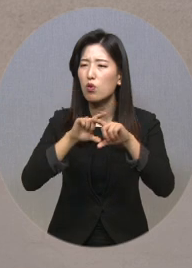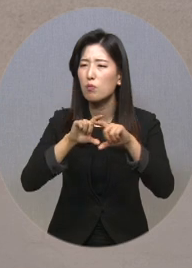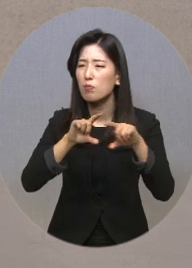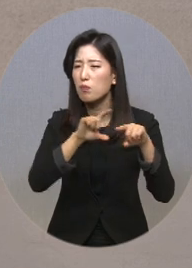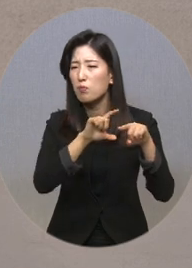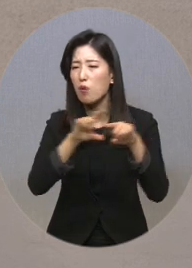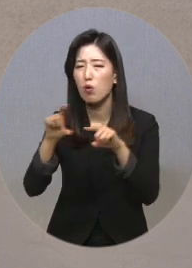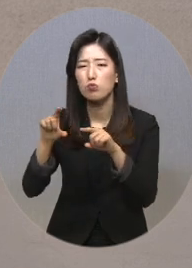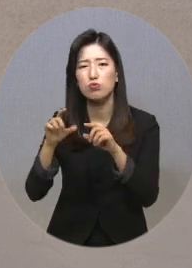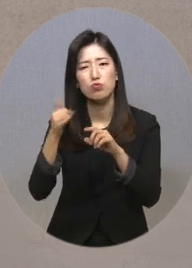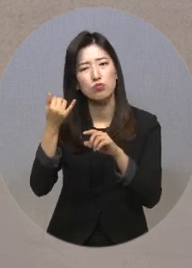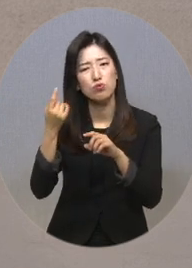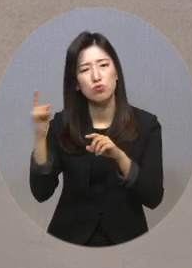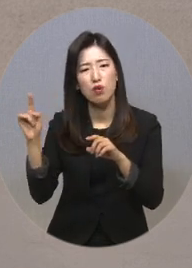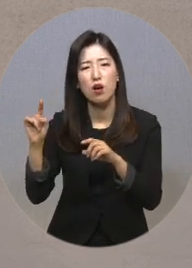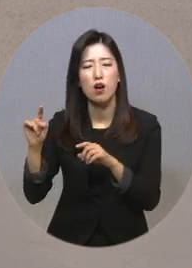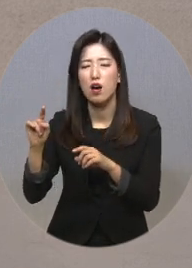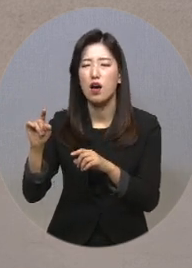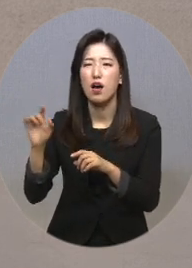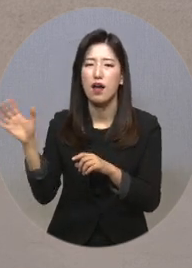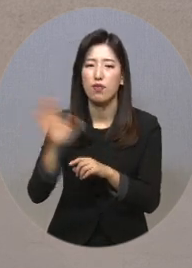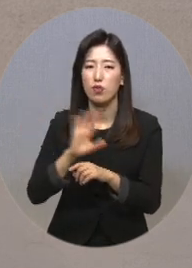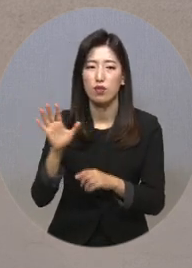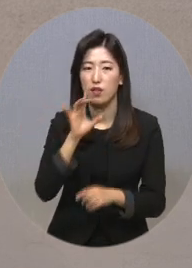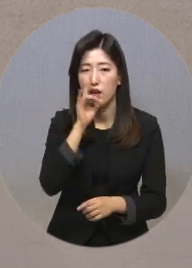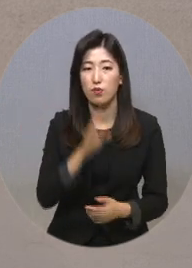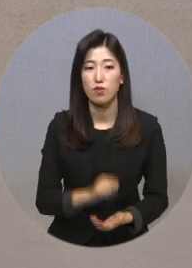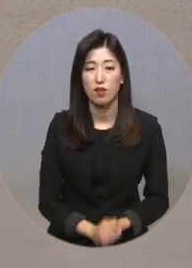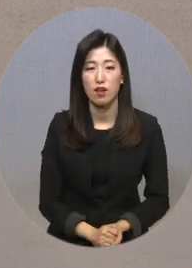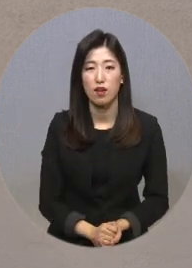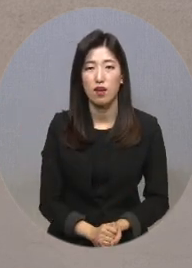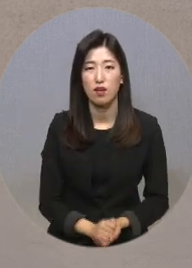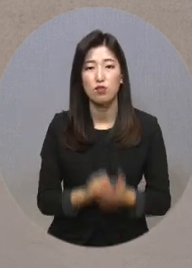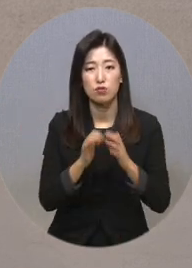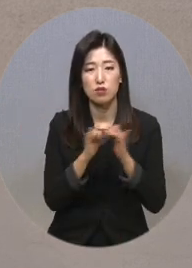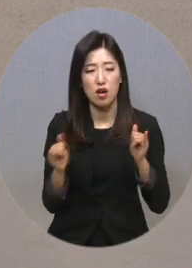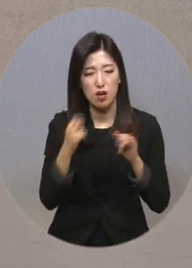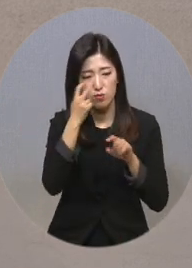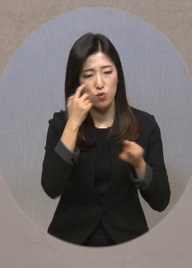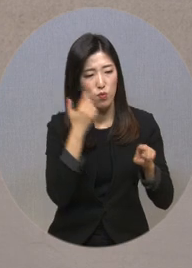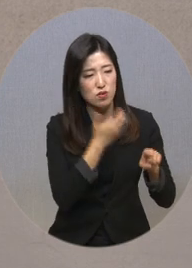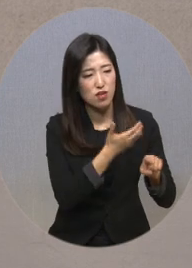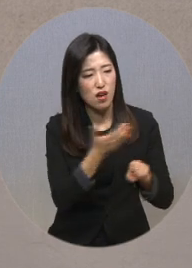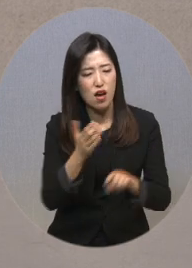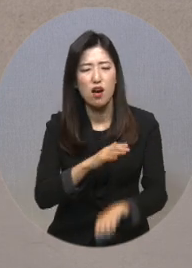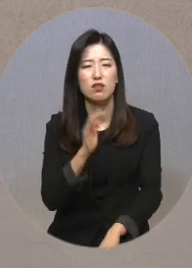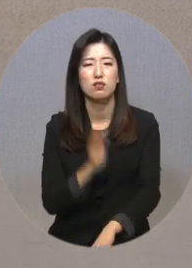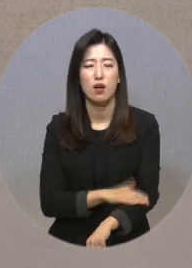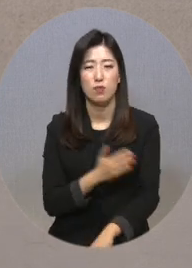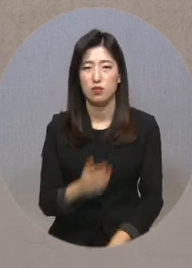여론조사에 응답할 선거인단 구성부터 저는 잘못되었다고 생각하고 있습니다.